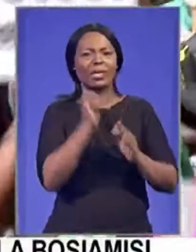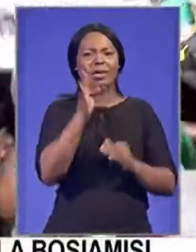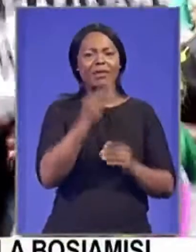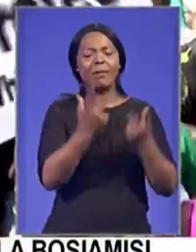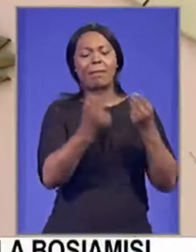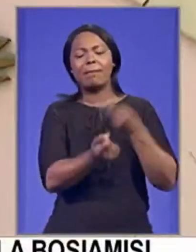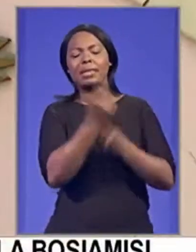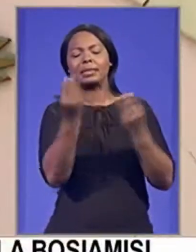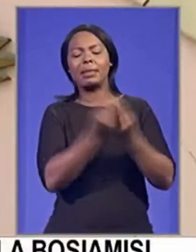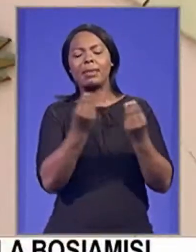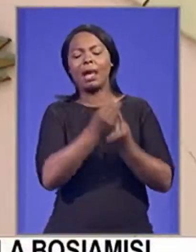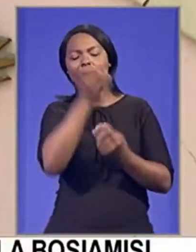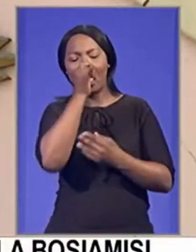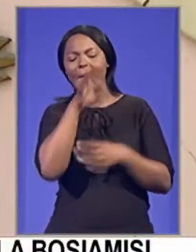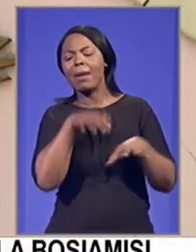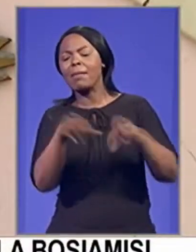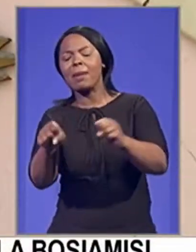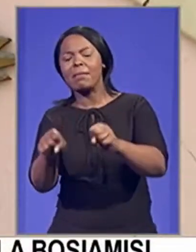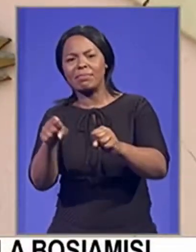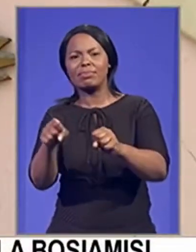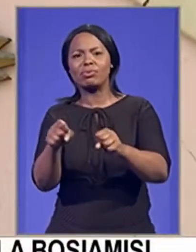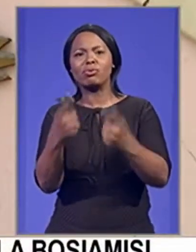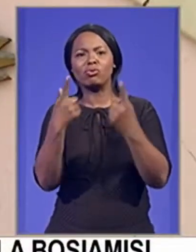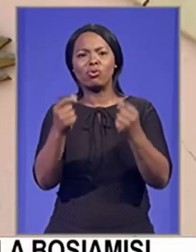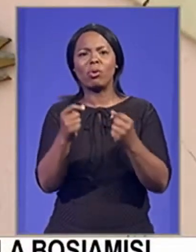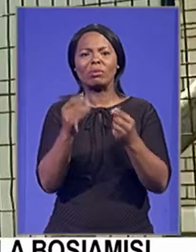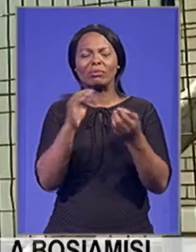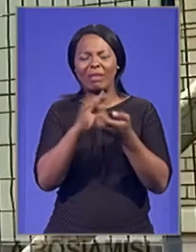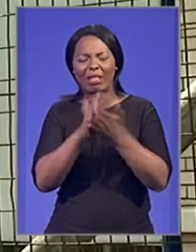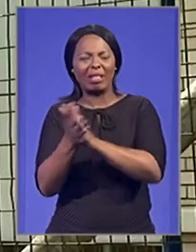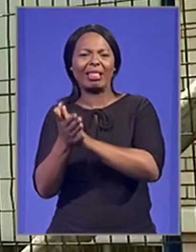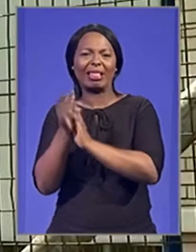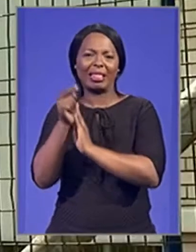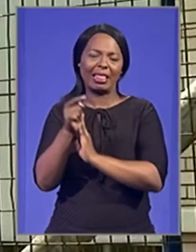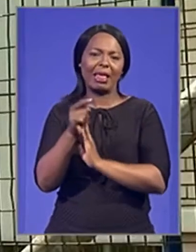kudu ka botshabelo Bethlehem le dikarolo tse dingwe tsa selete sa